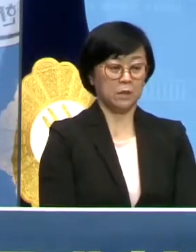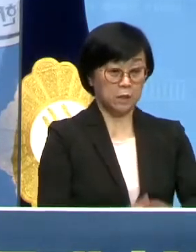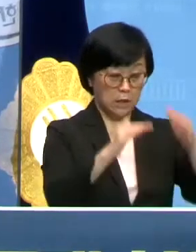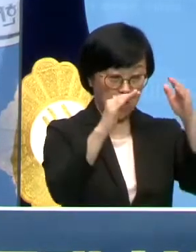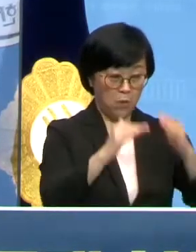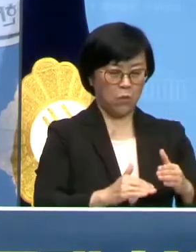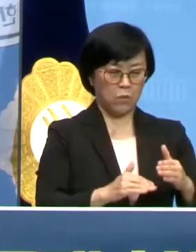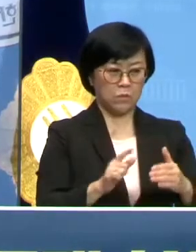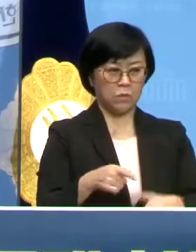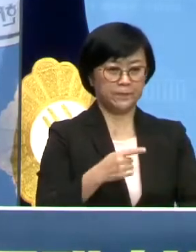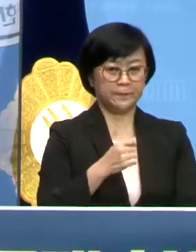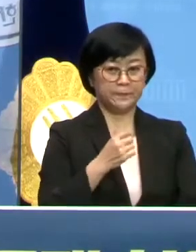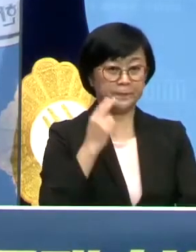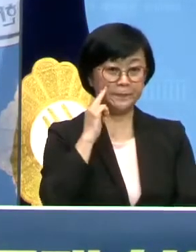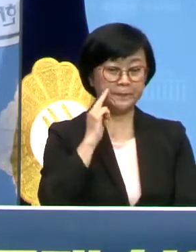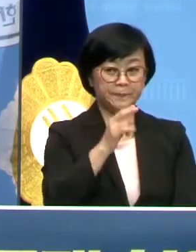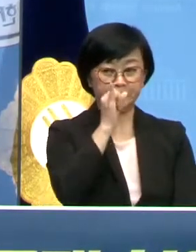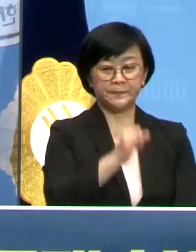않습니다